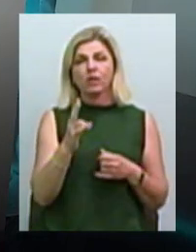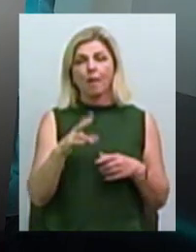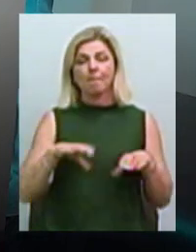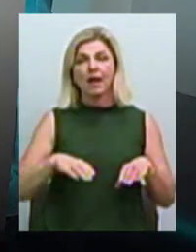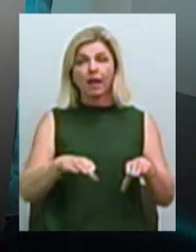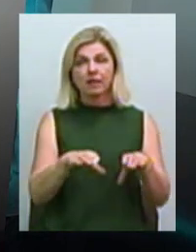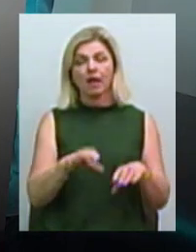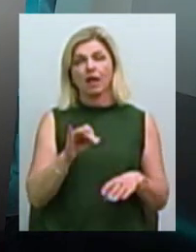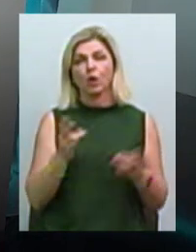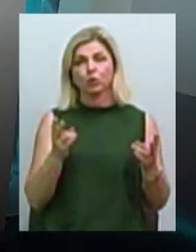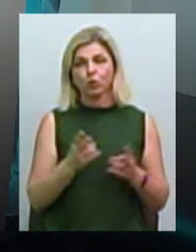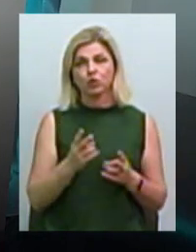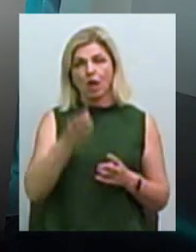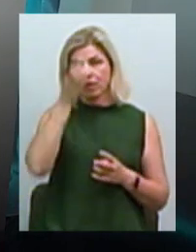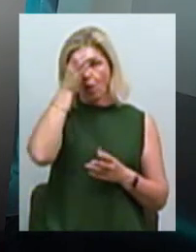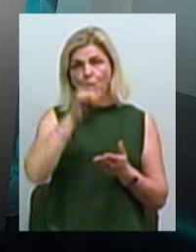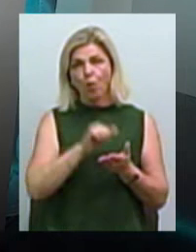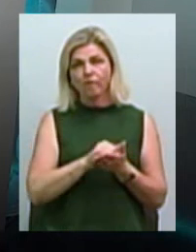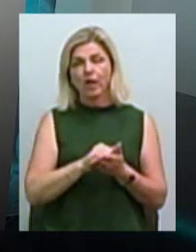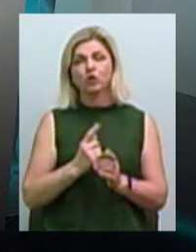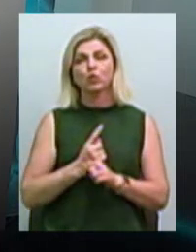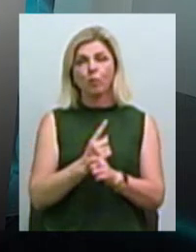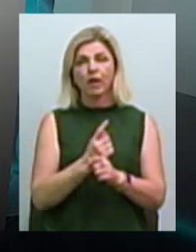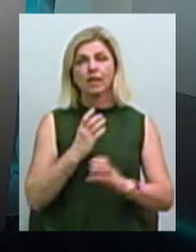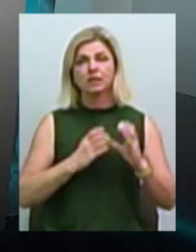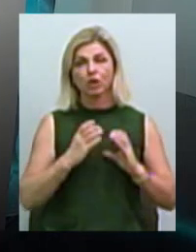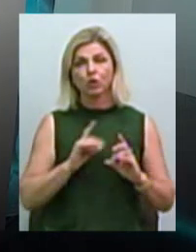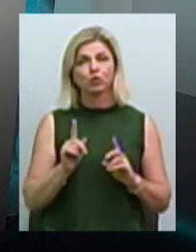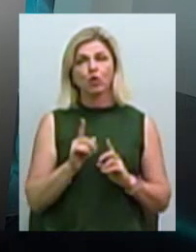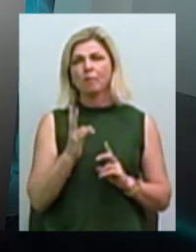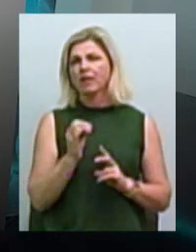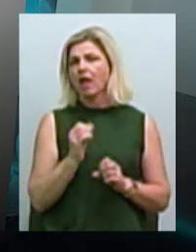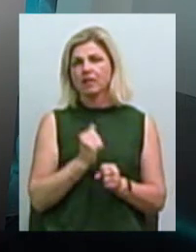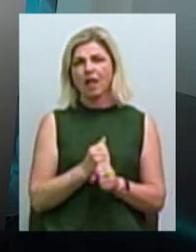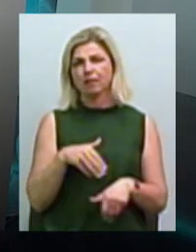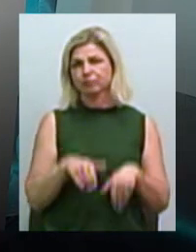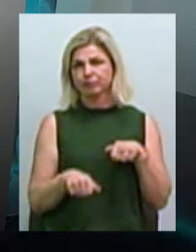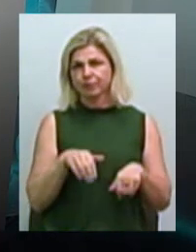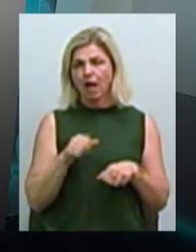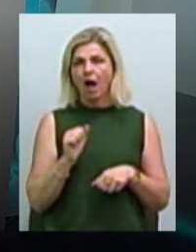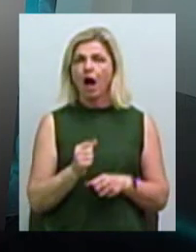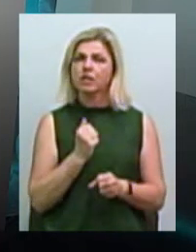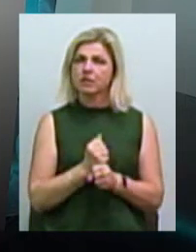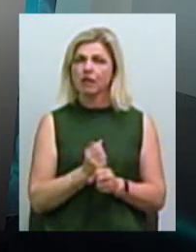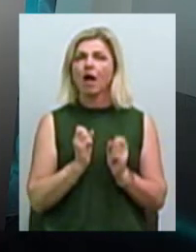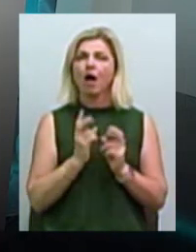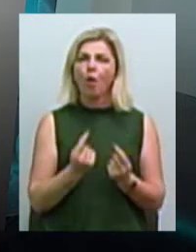був науковий супровід інституту, щоб визначитися, не робити тяп-ляп, а визначитися, як краще зробити. Я знову ж таки